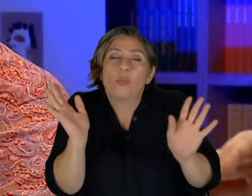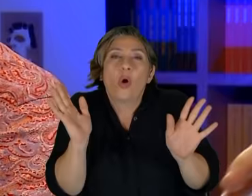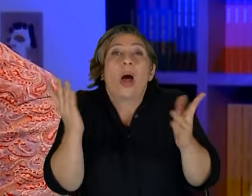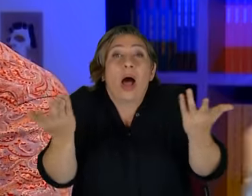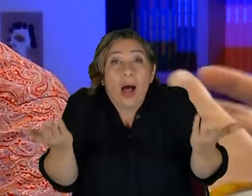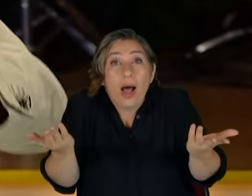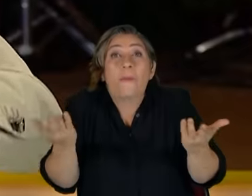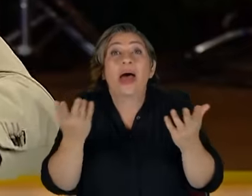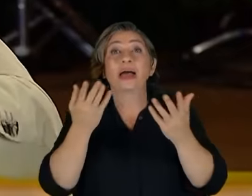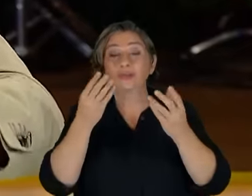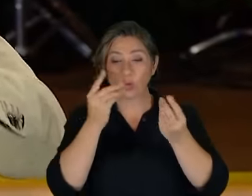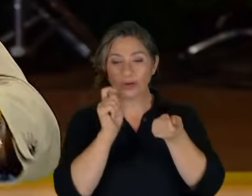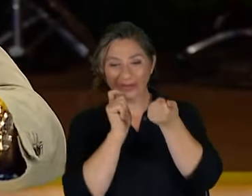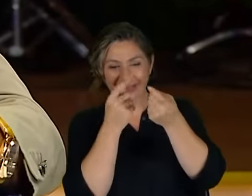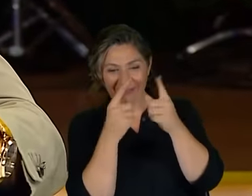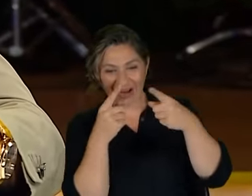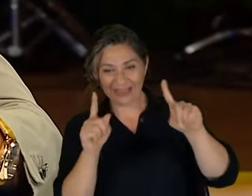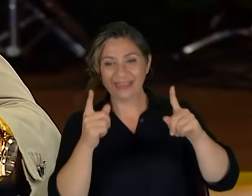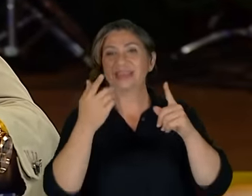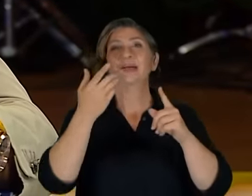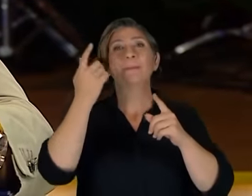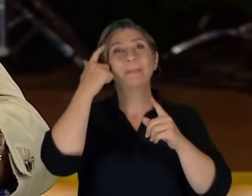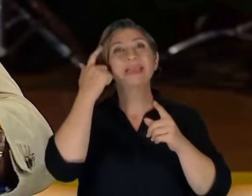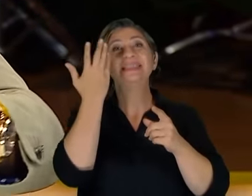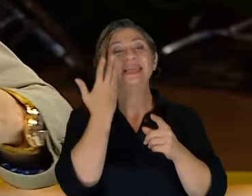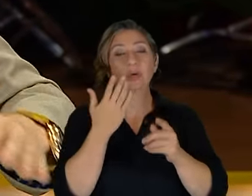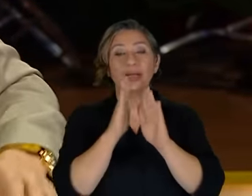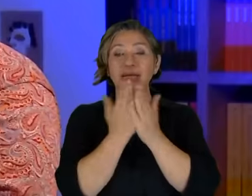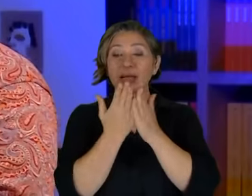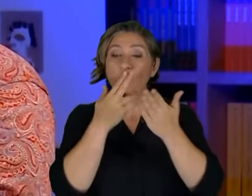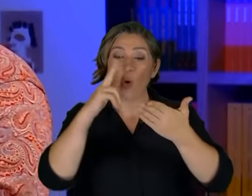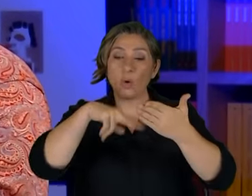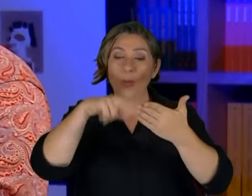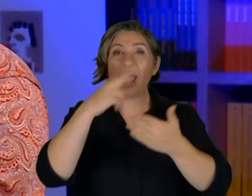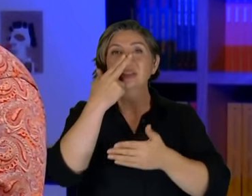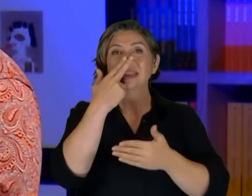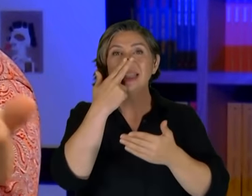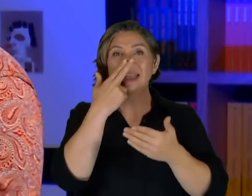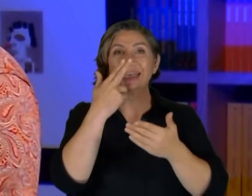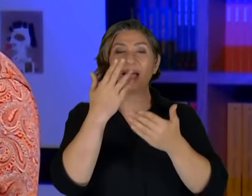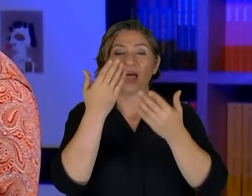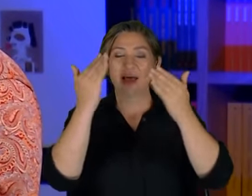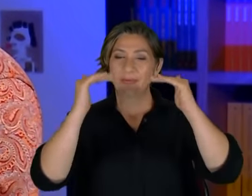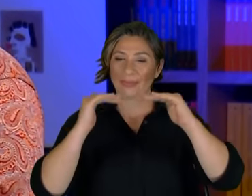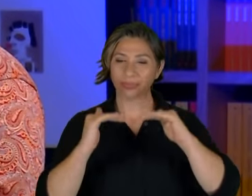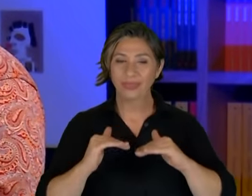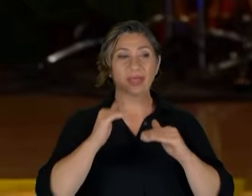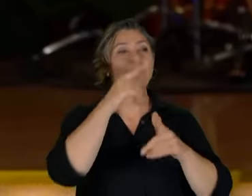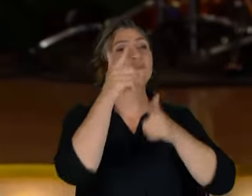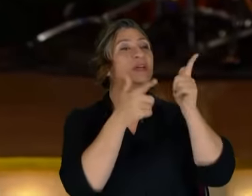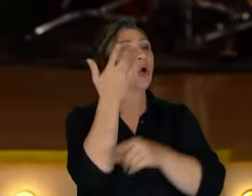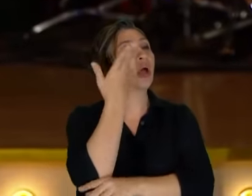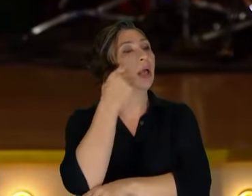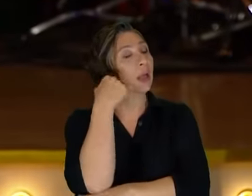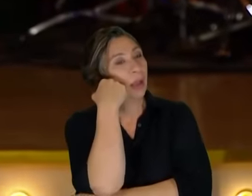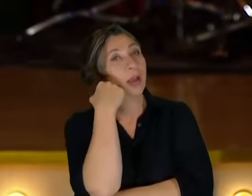türlü enformatif şey seyrediliyor. Ya kitap okuma alışkanlığı azaldığı için videodan sesli şekilde... Ama bunu